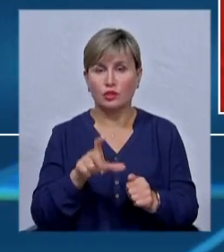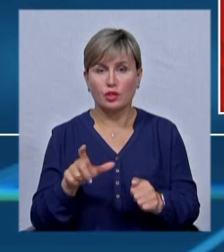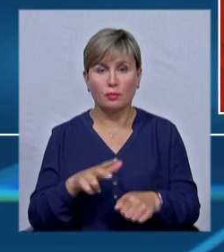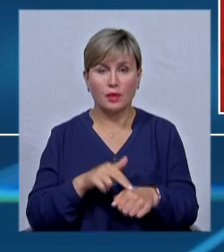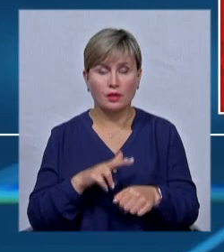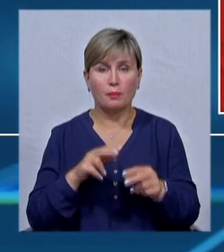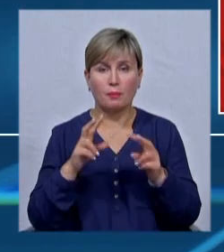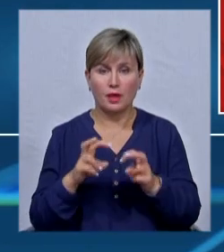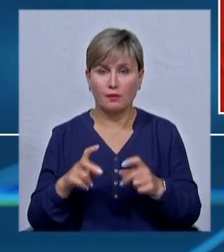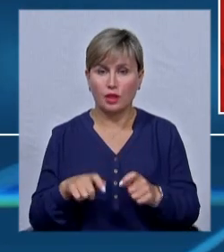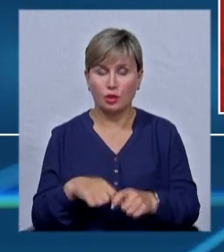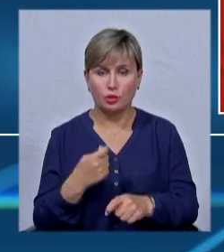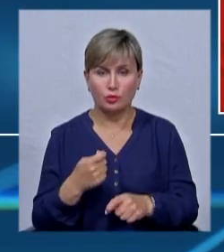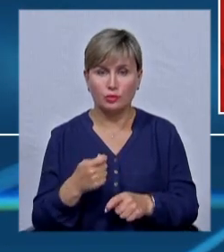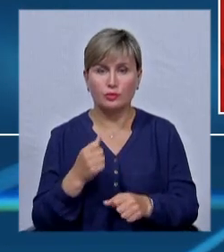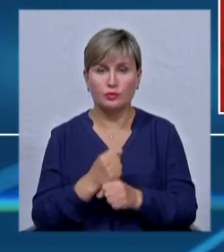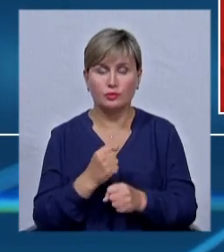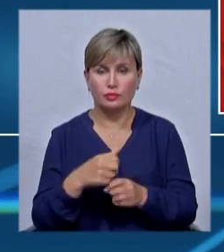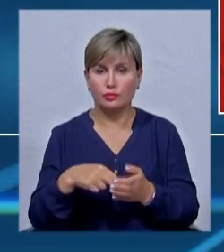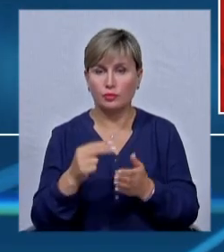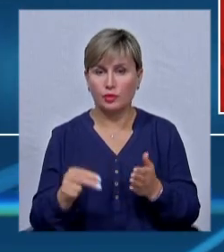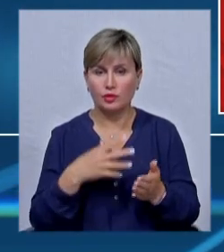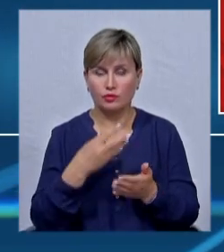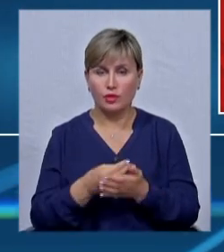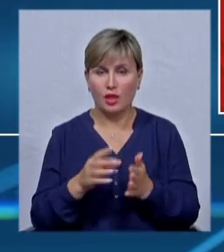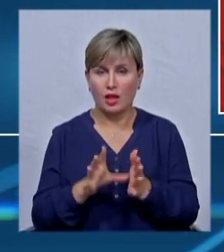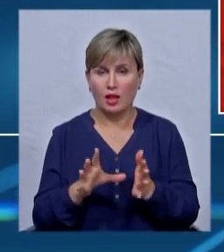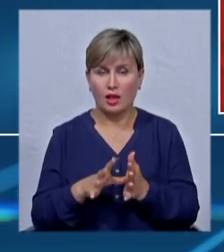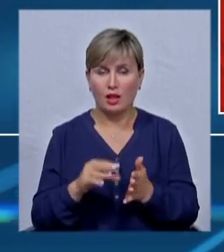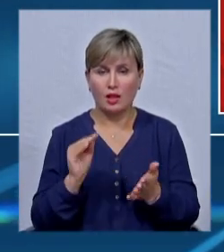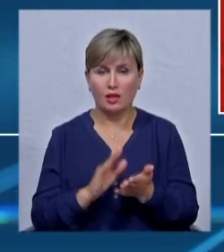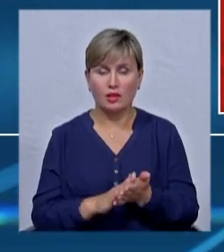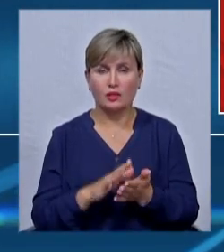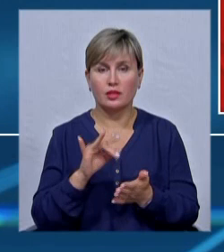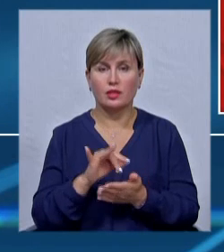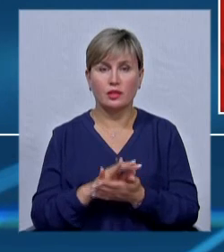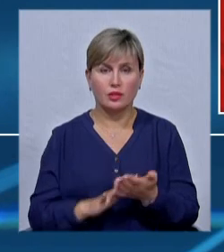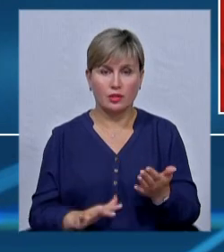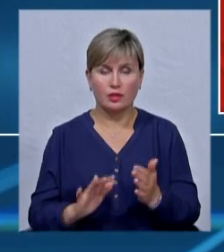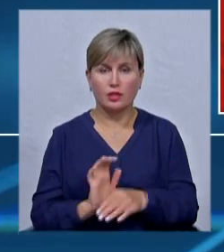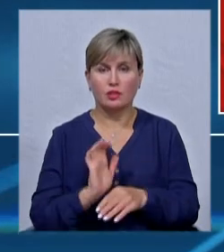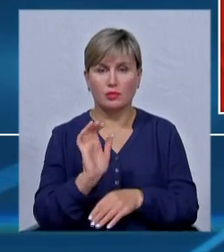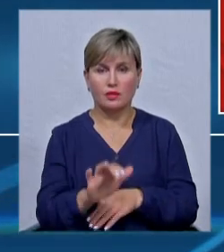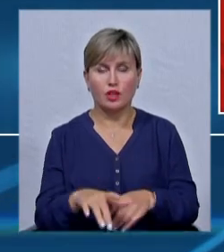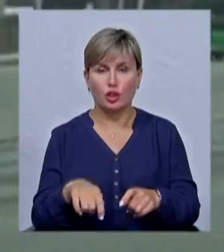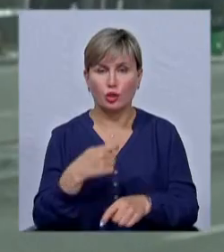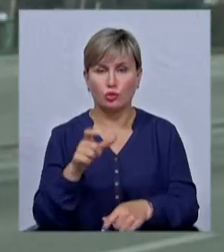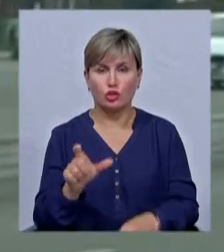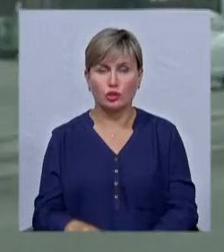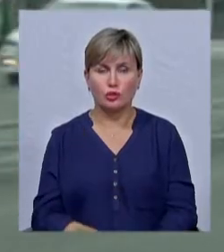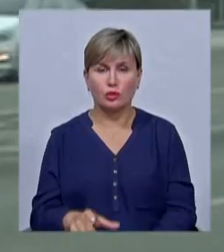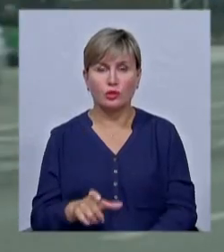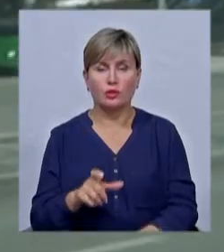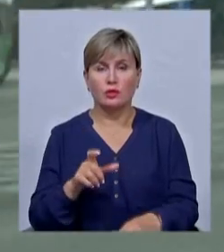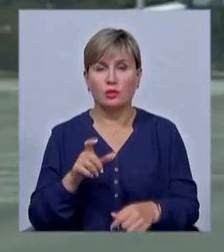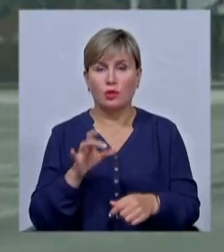проверяет нарушение он ставит подпись своей электронно-цифровой подписью и дальше уже предписания отправляются нарушителю как ни